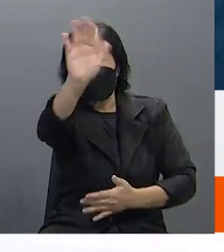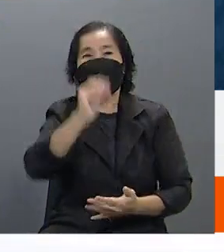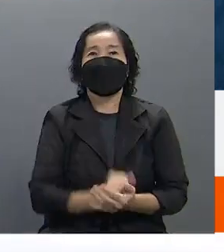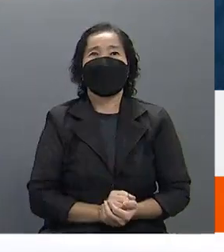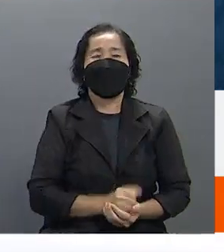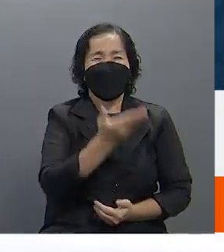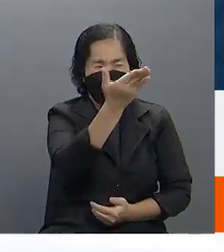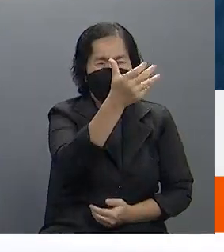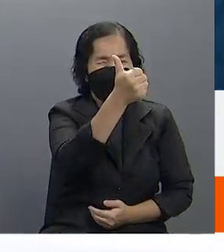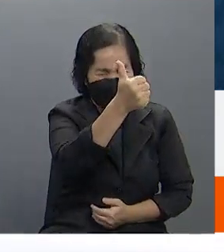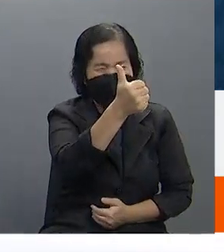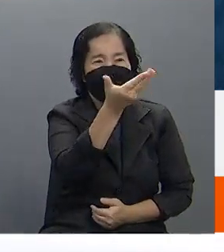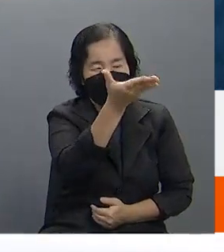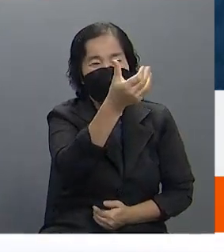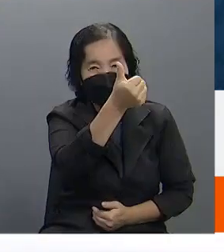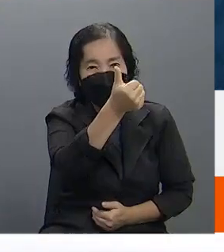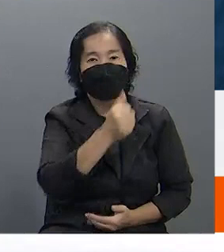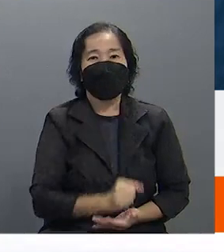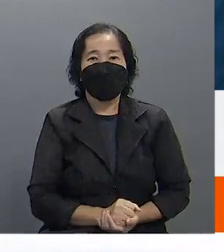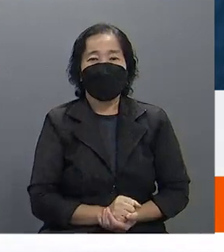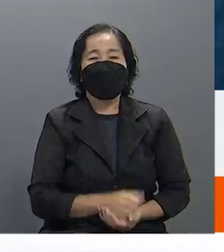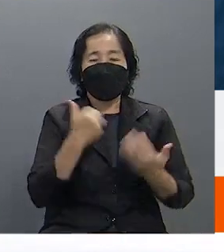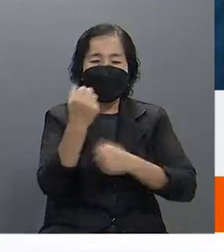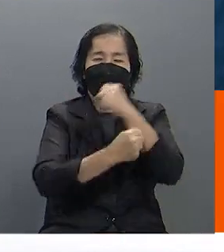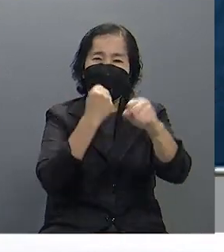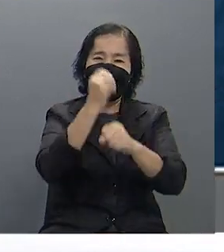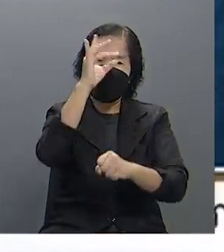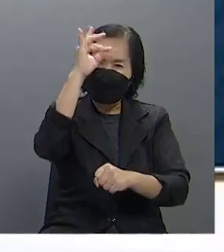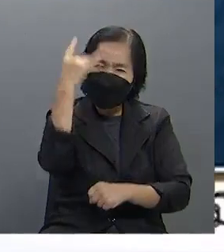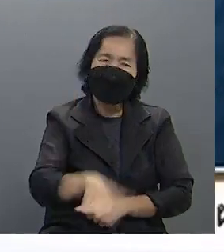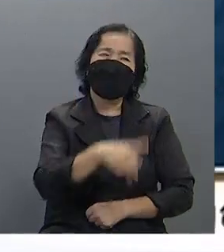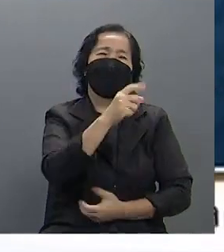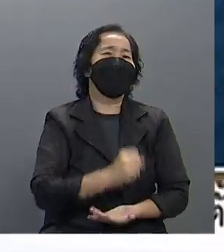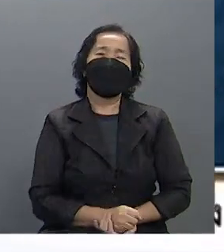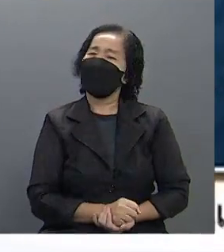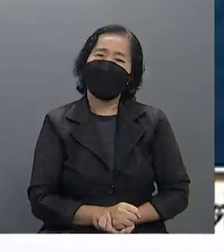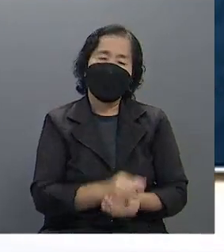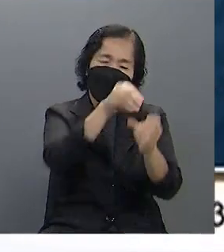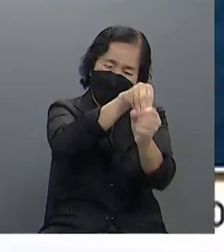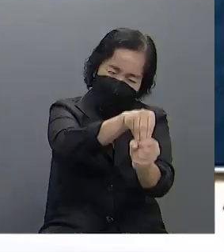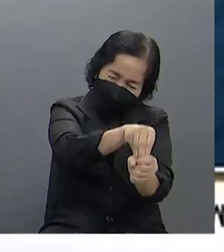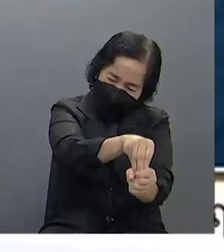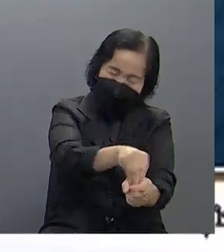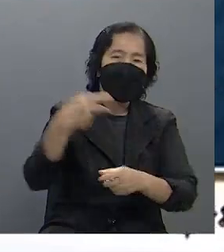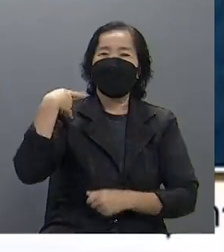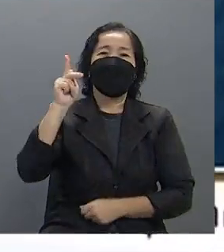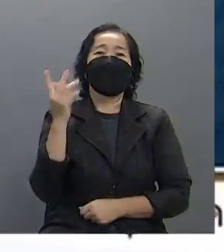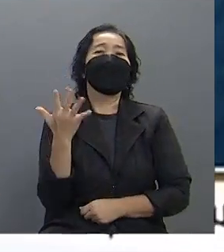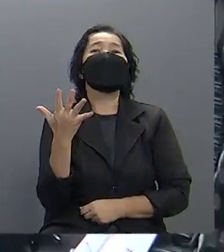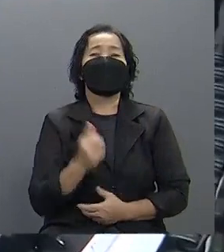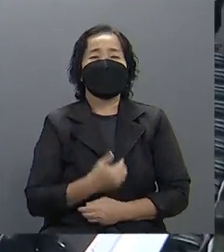อะครับเพราะว่า8ปีแล้ว2เดือนแล้วท่านอยู่ไปก็ไม่เกิดประโยชน์ผมขอบิณฑบา